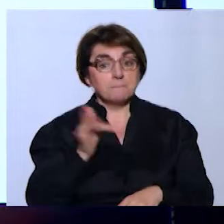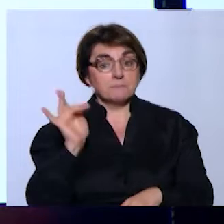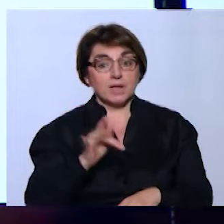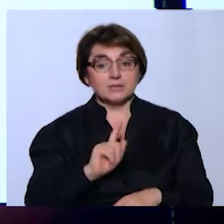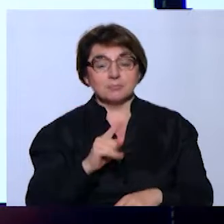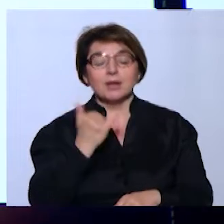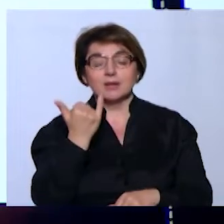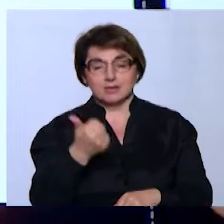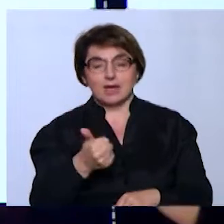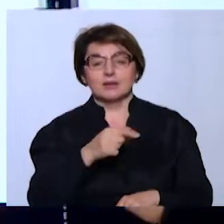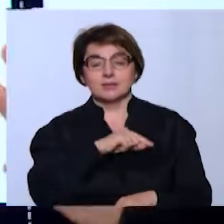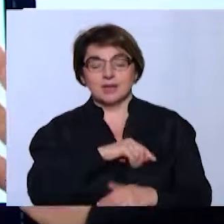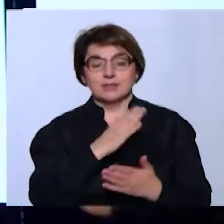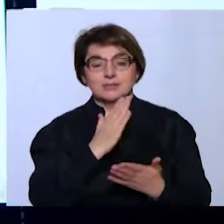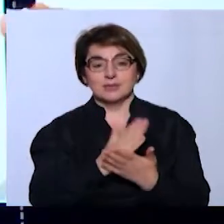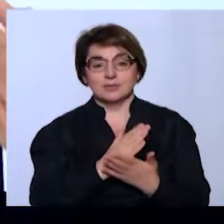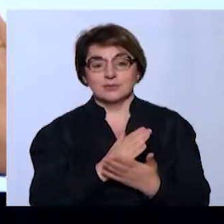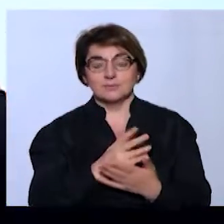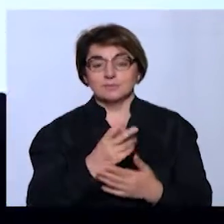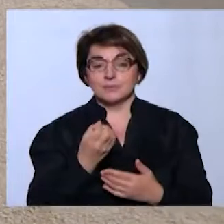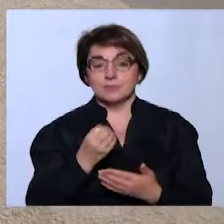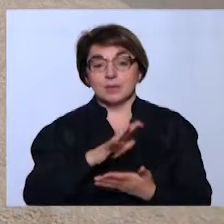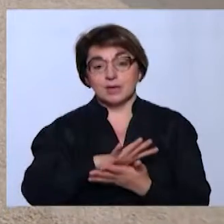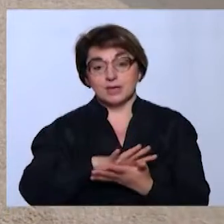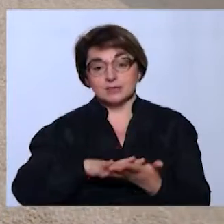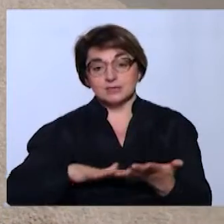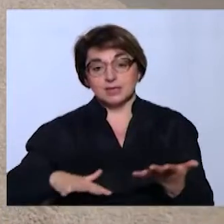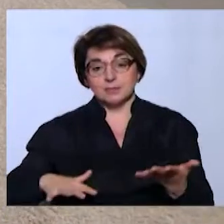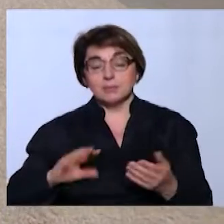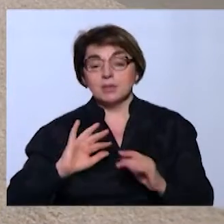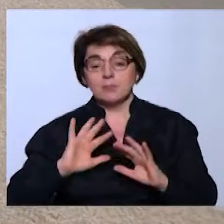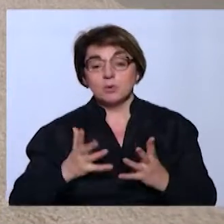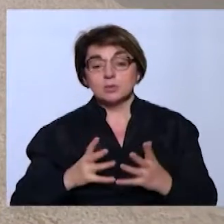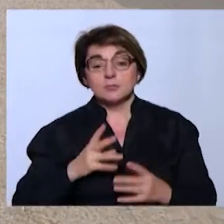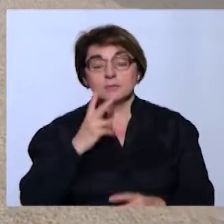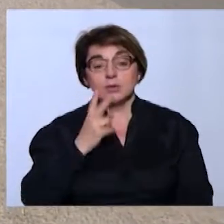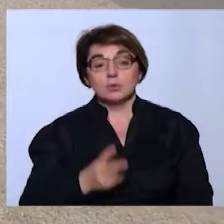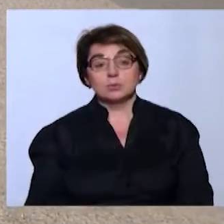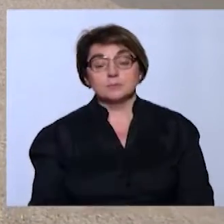მას კარგი ხასიათი აქვს. აბა წავიკითხოთ, გაგრძელება რა ხდება მერე ბავშვებო?